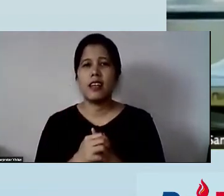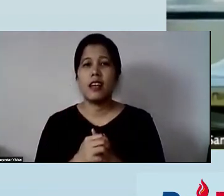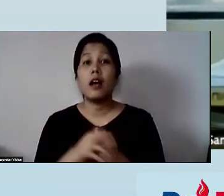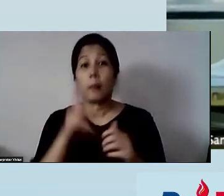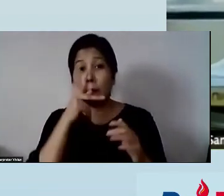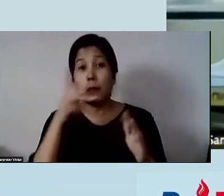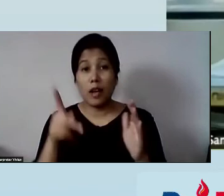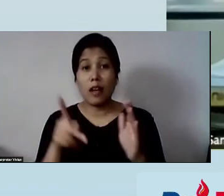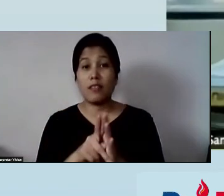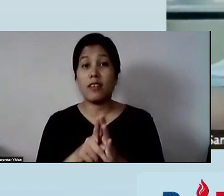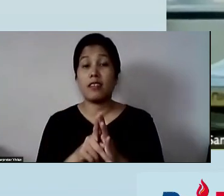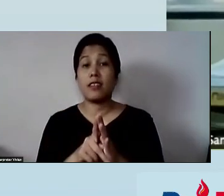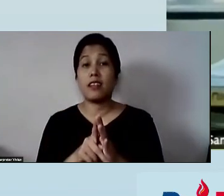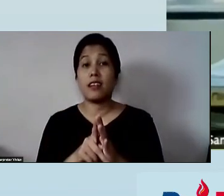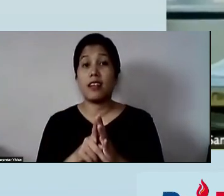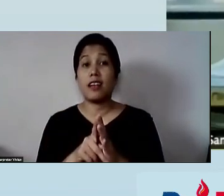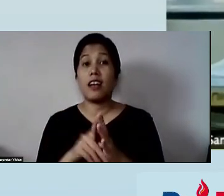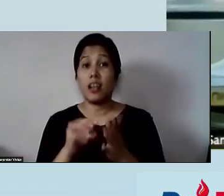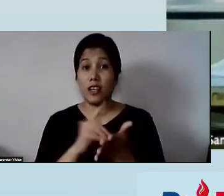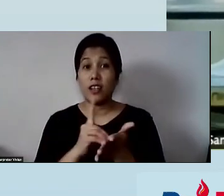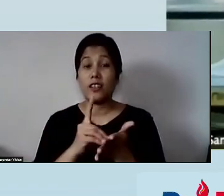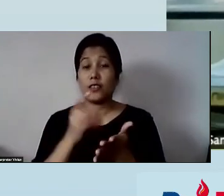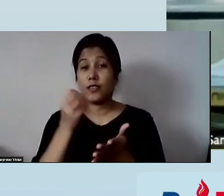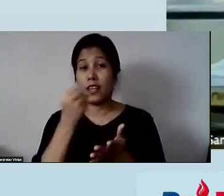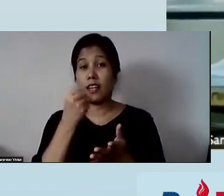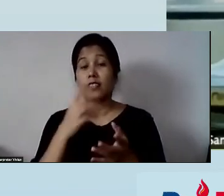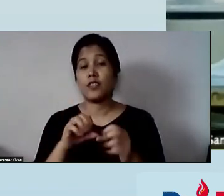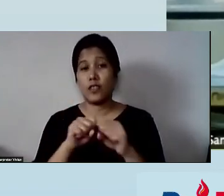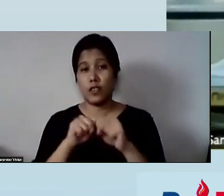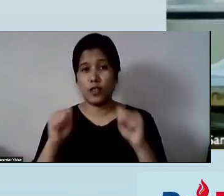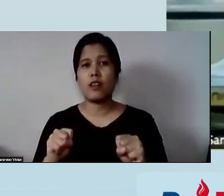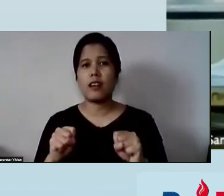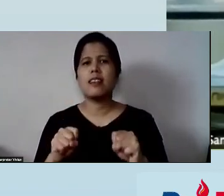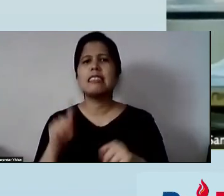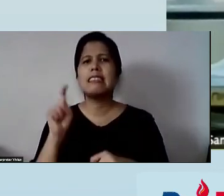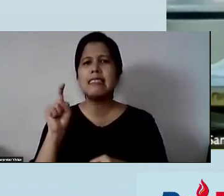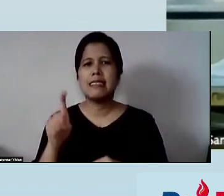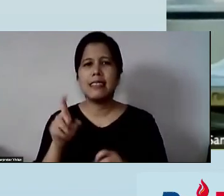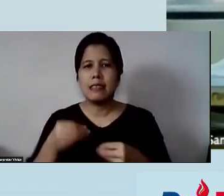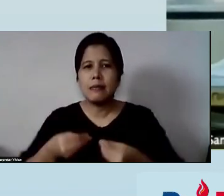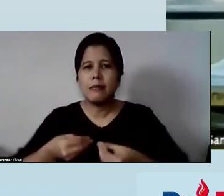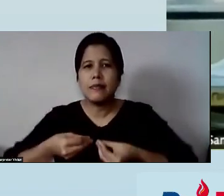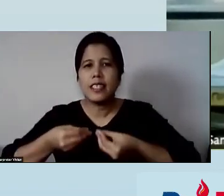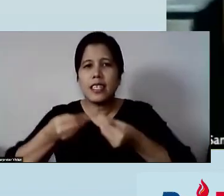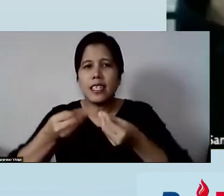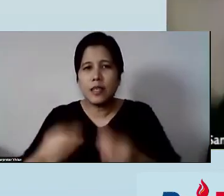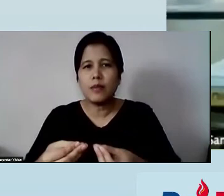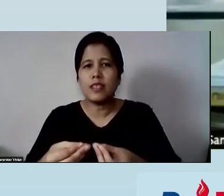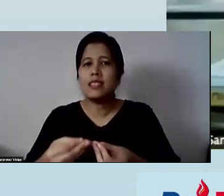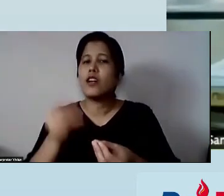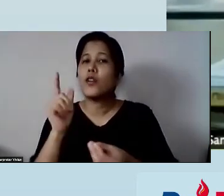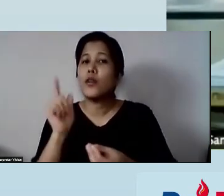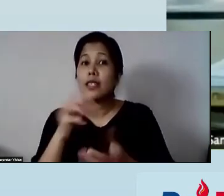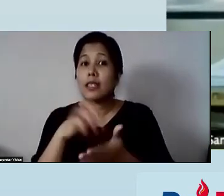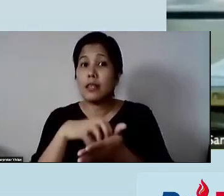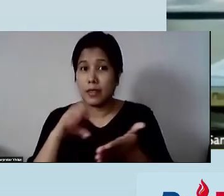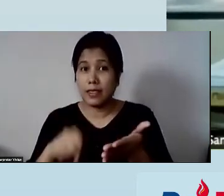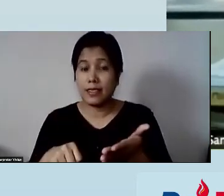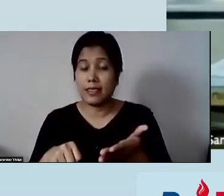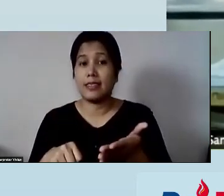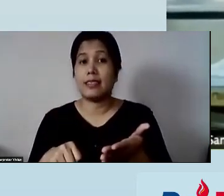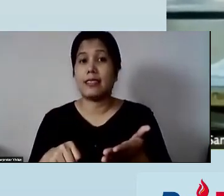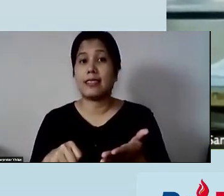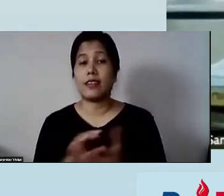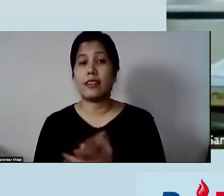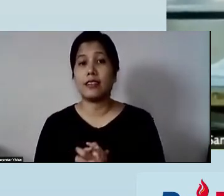establishments. Kaya kailangan bigyan mo ng diskwento yung taong may kapansanan as long as pinapakita niya